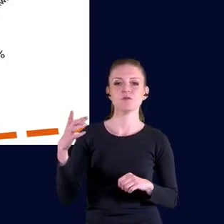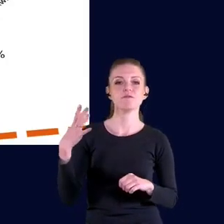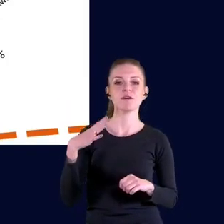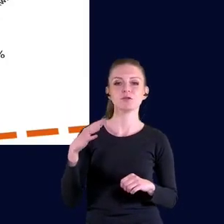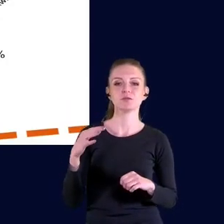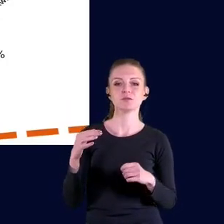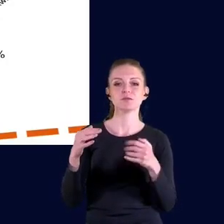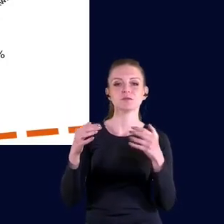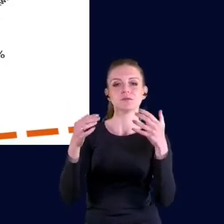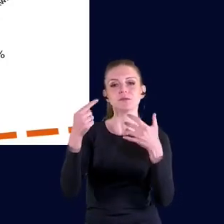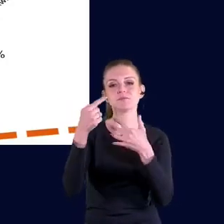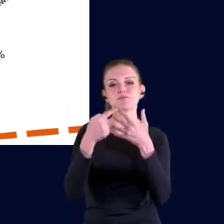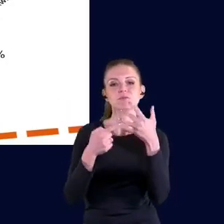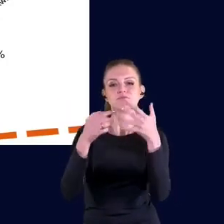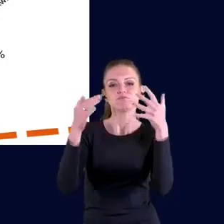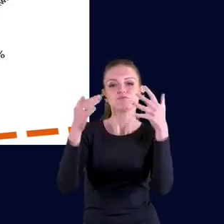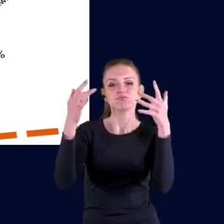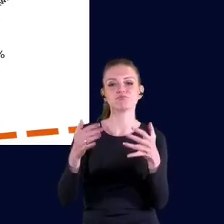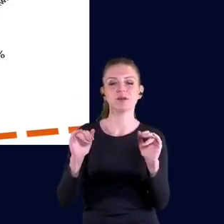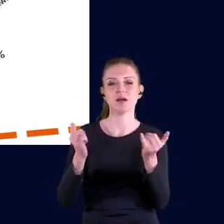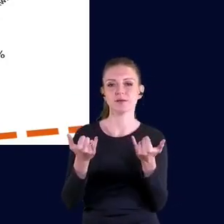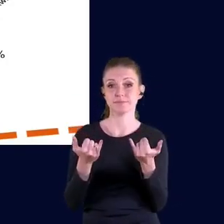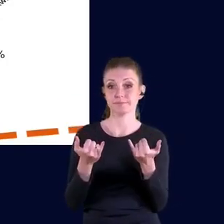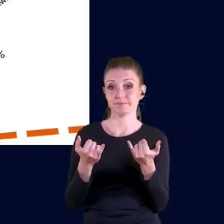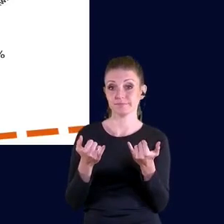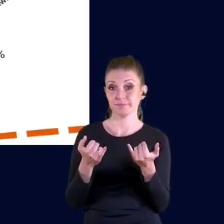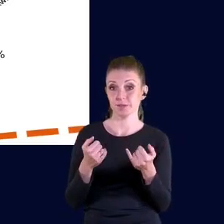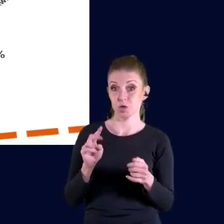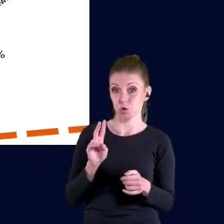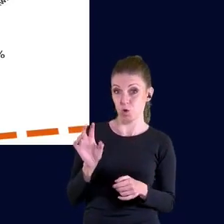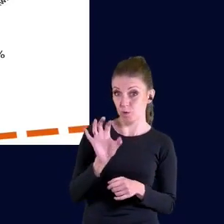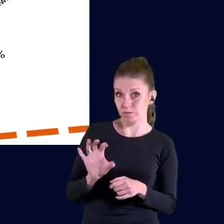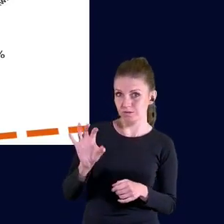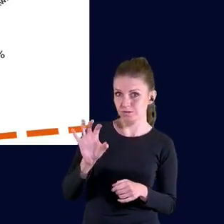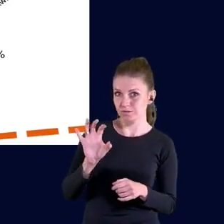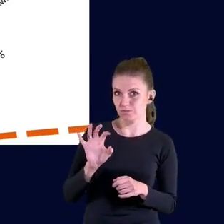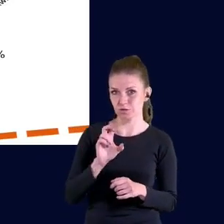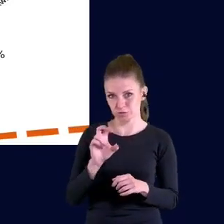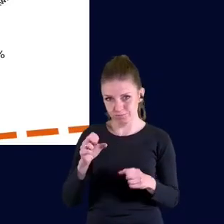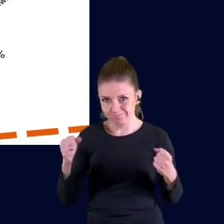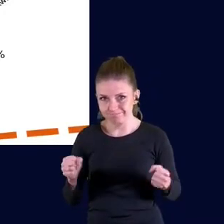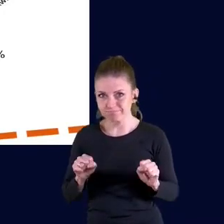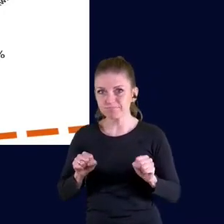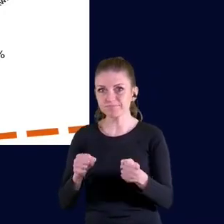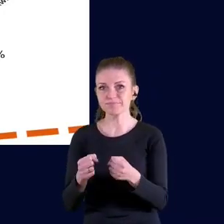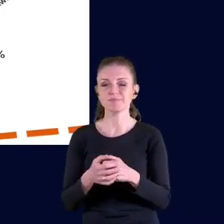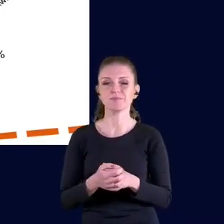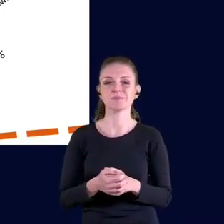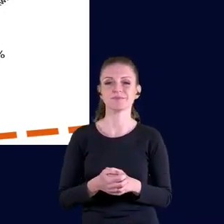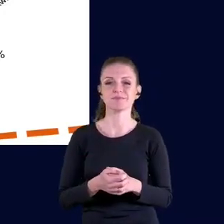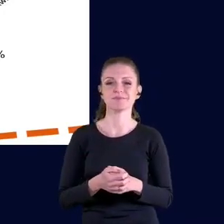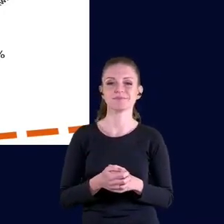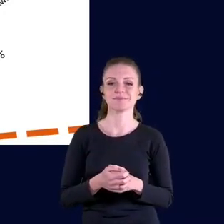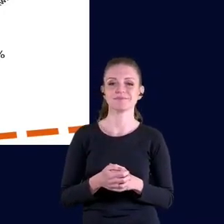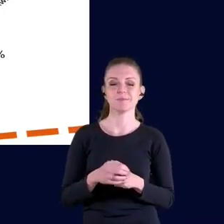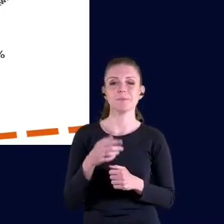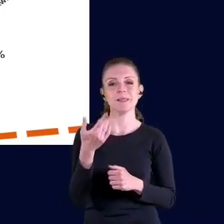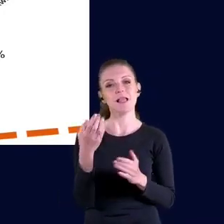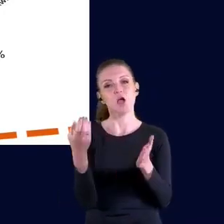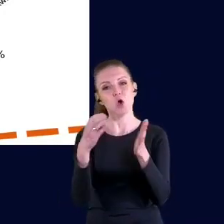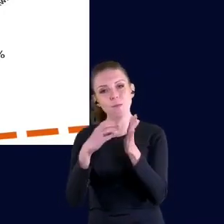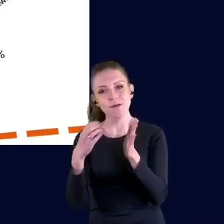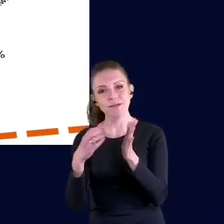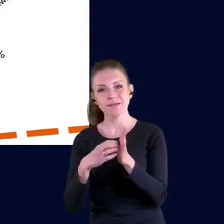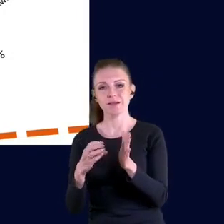czyli wskaźników zaangażowania obserwujących jakby to stosunek liczby komentarzy i